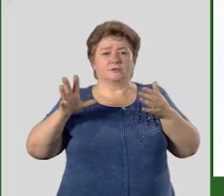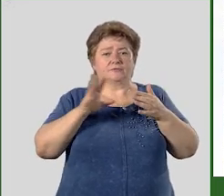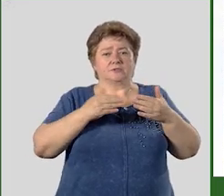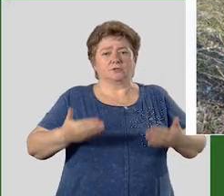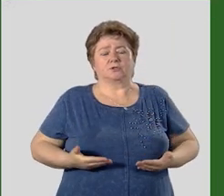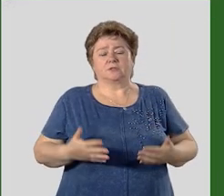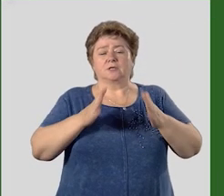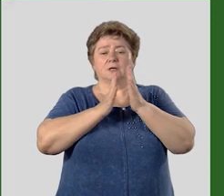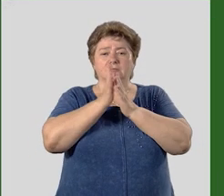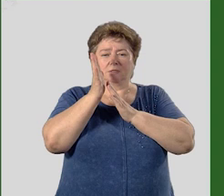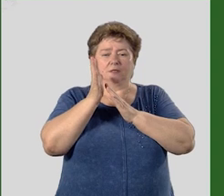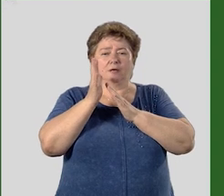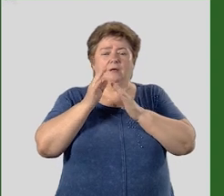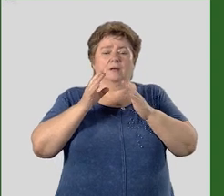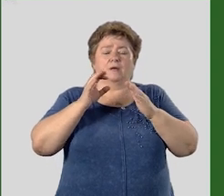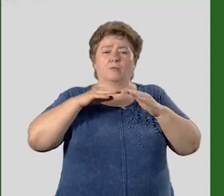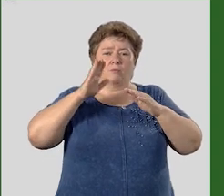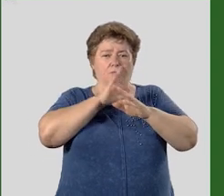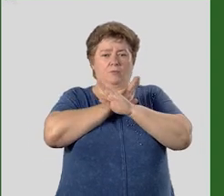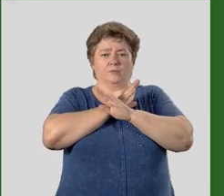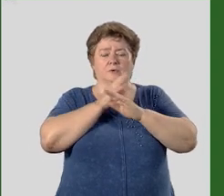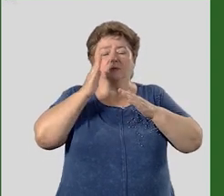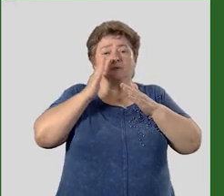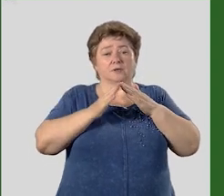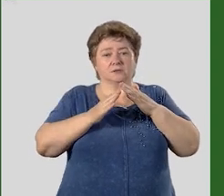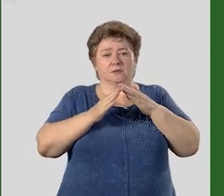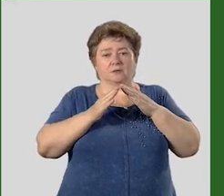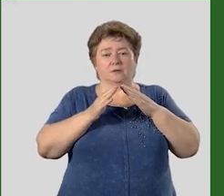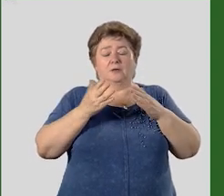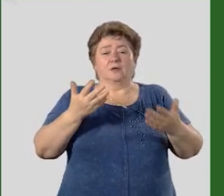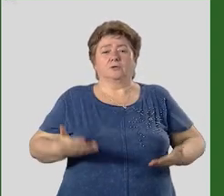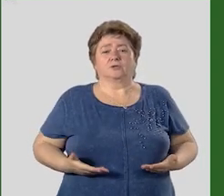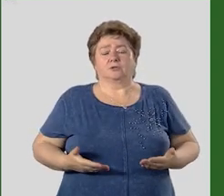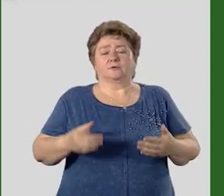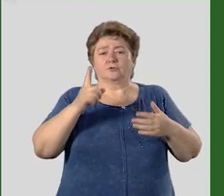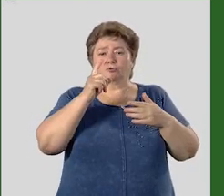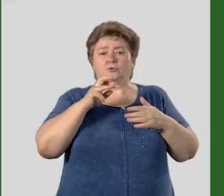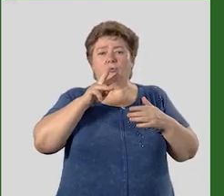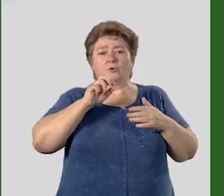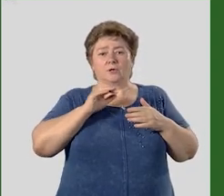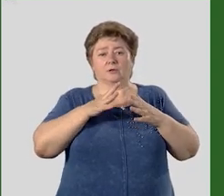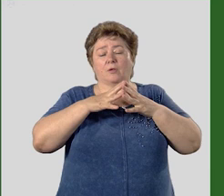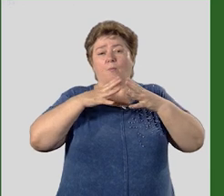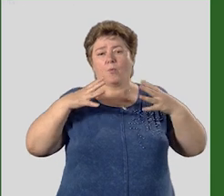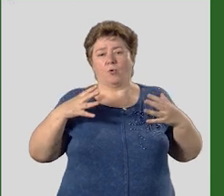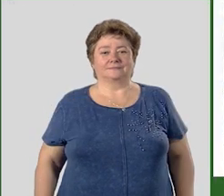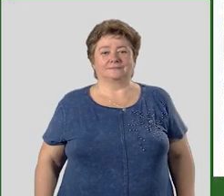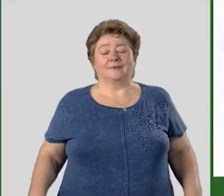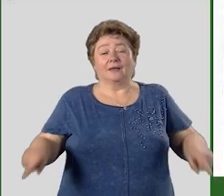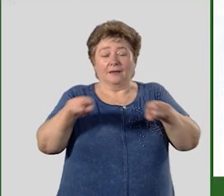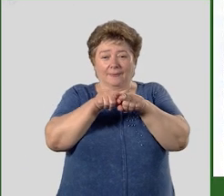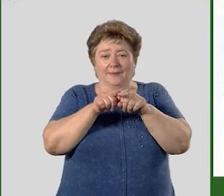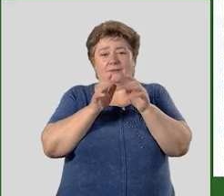всей жизни растения, отмирая на концах. Живет 100 лет и более.